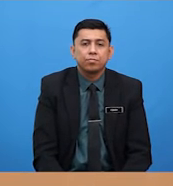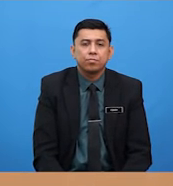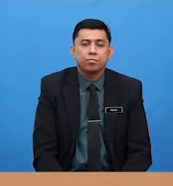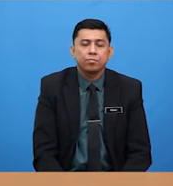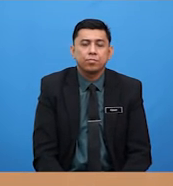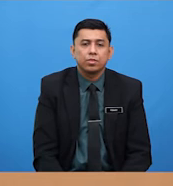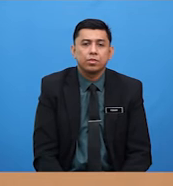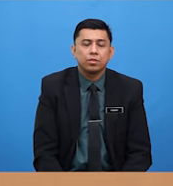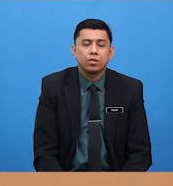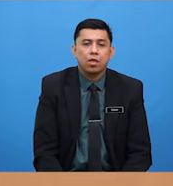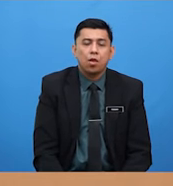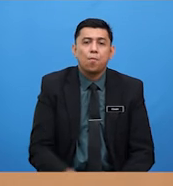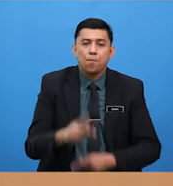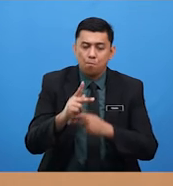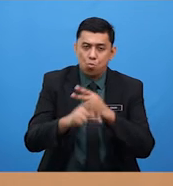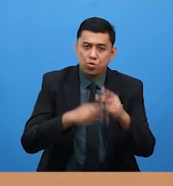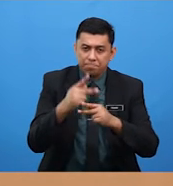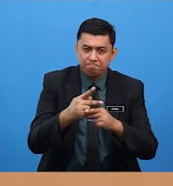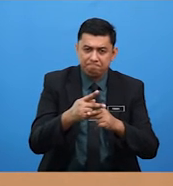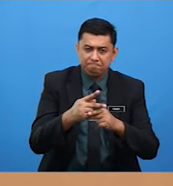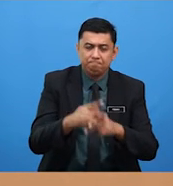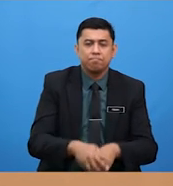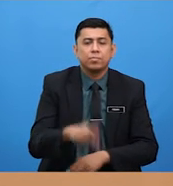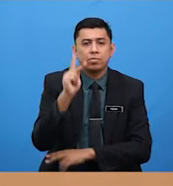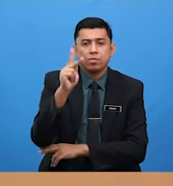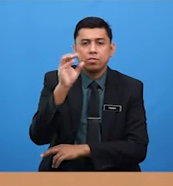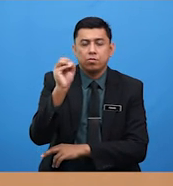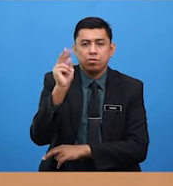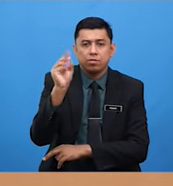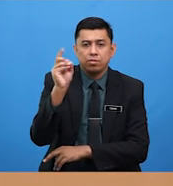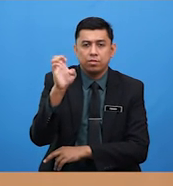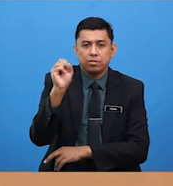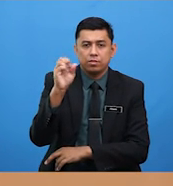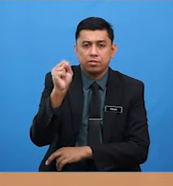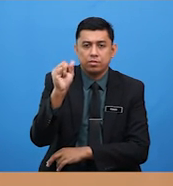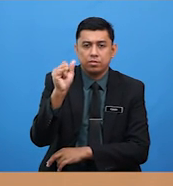Bagi proses kondensasi pula, haba dibebaskan apabila gas disejukkan.